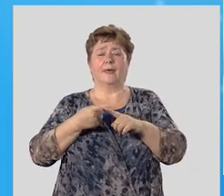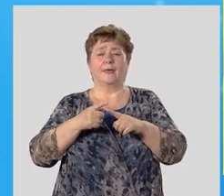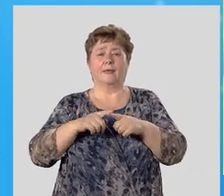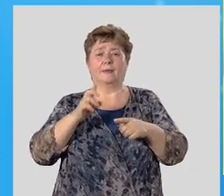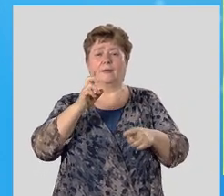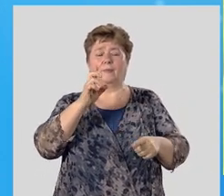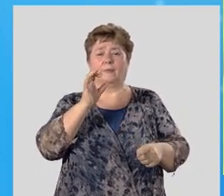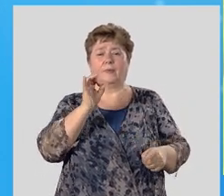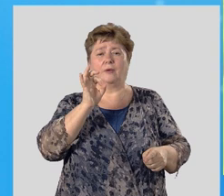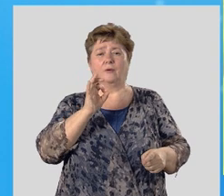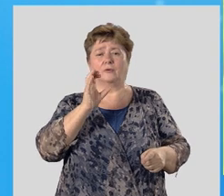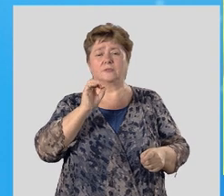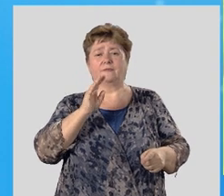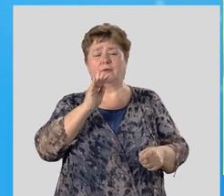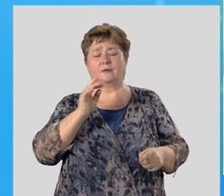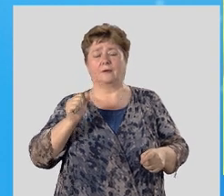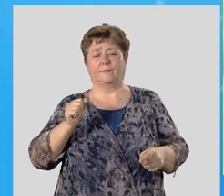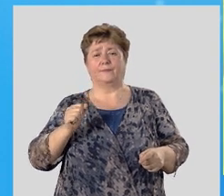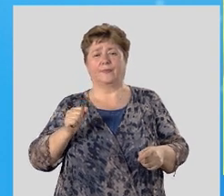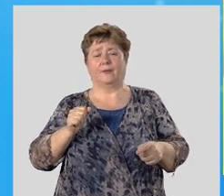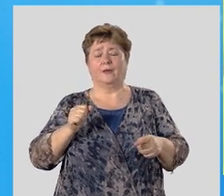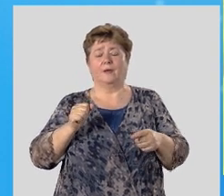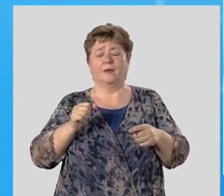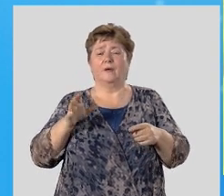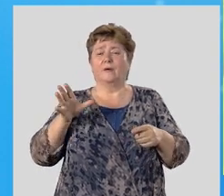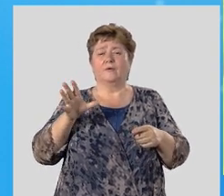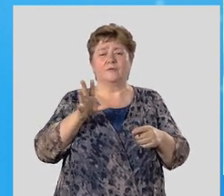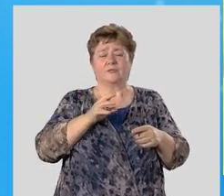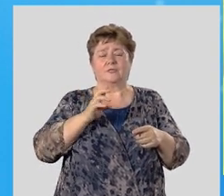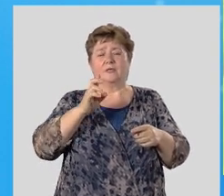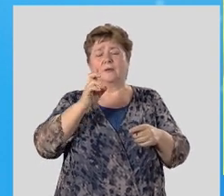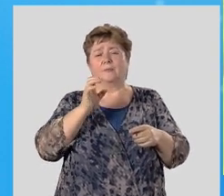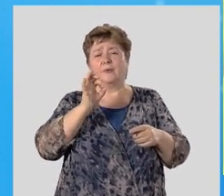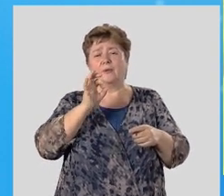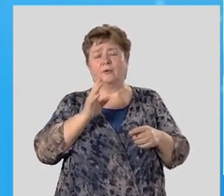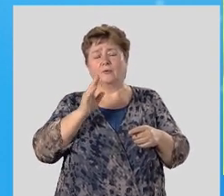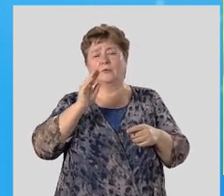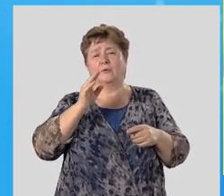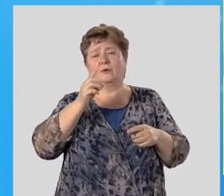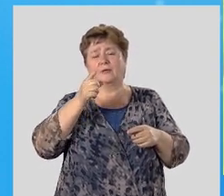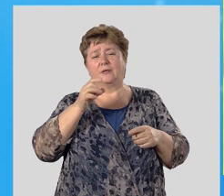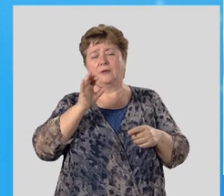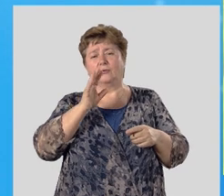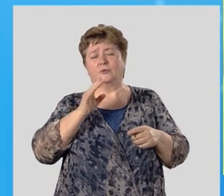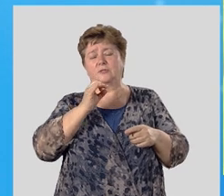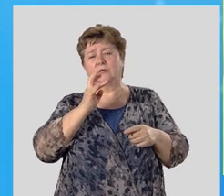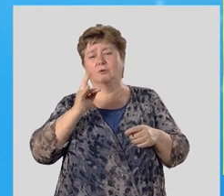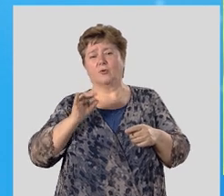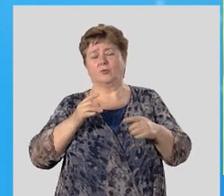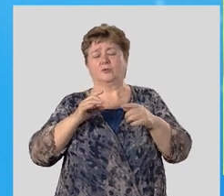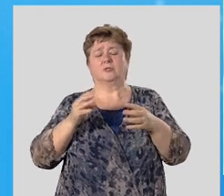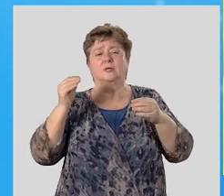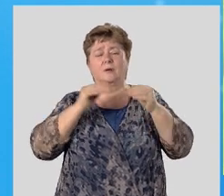это биосферный уровень. Все биогеоценозы нашей планеты